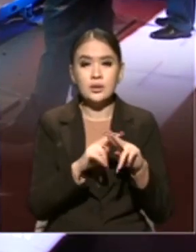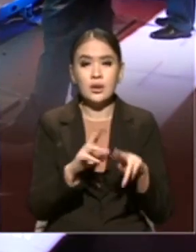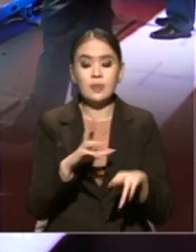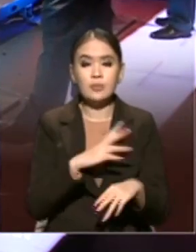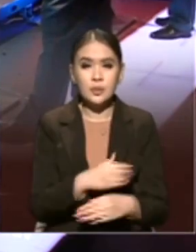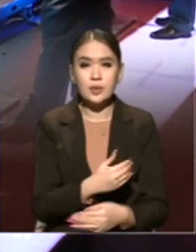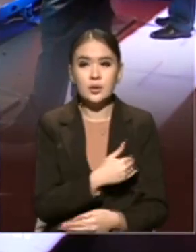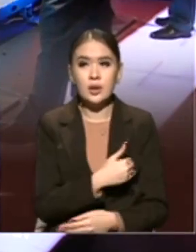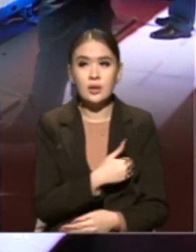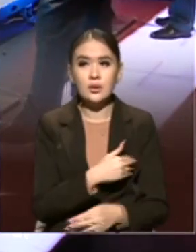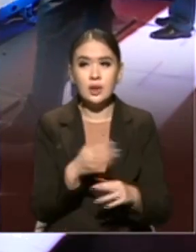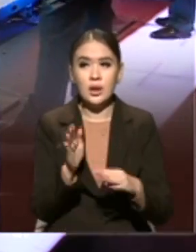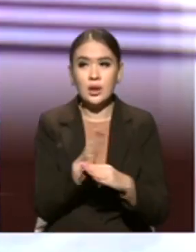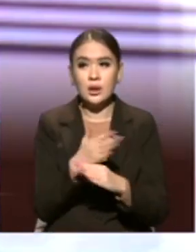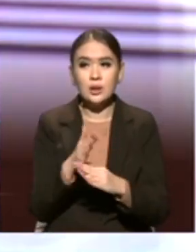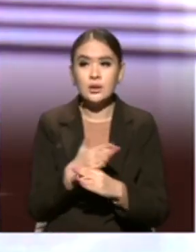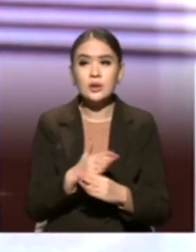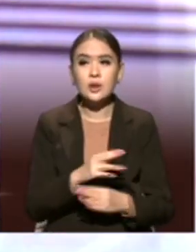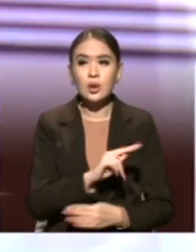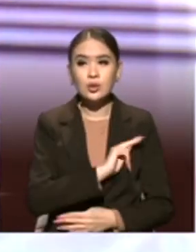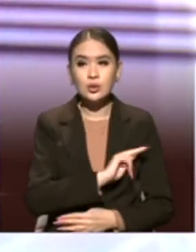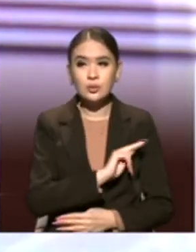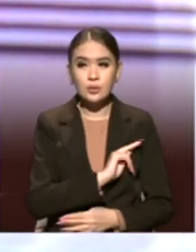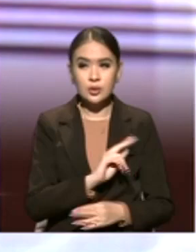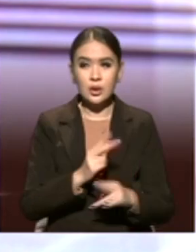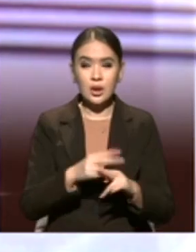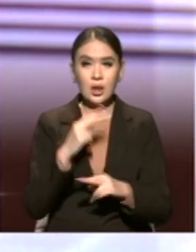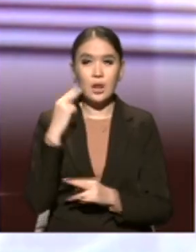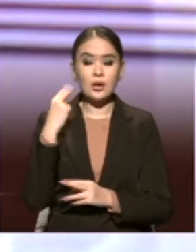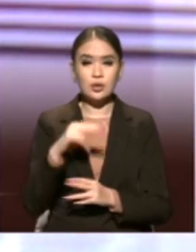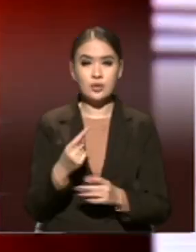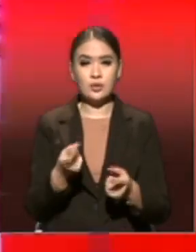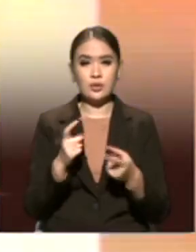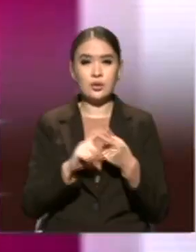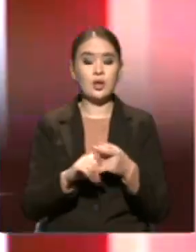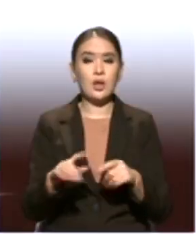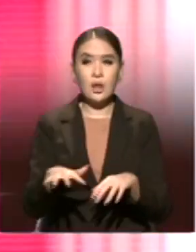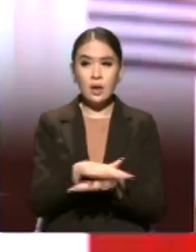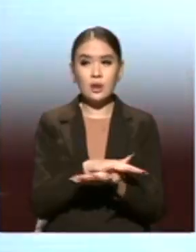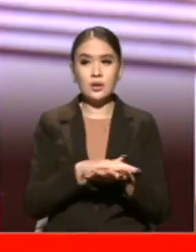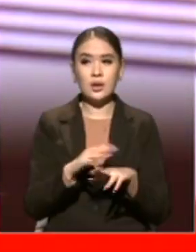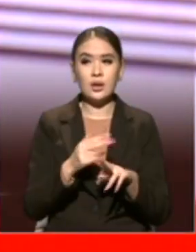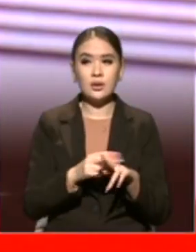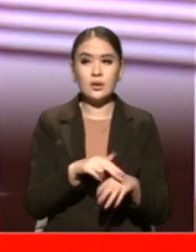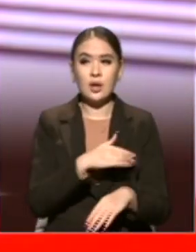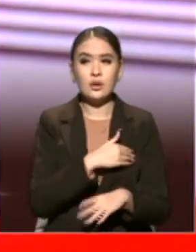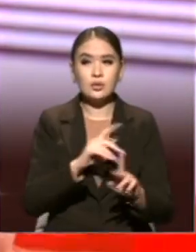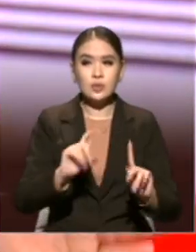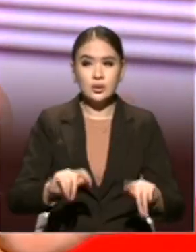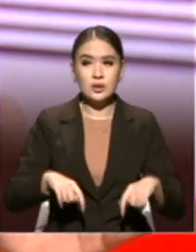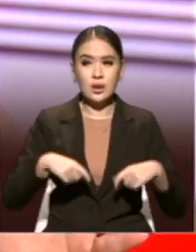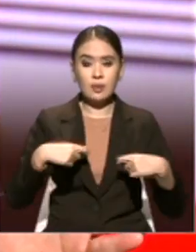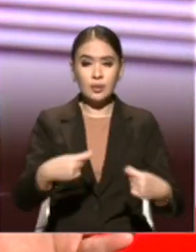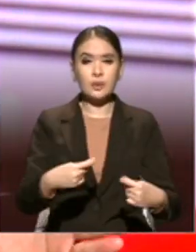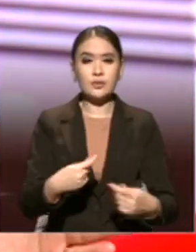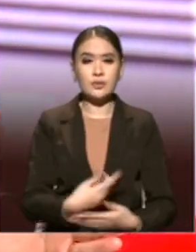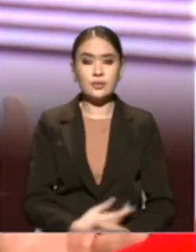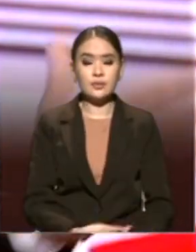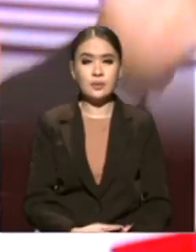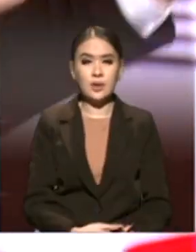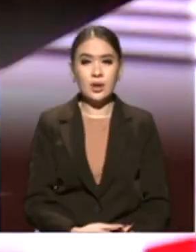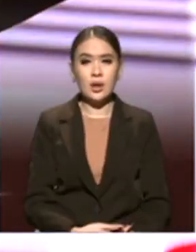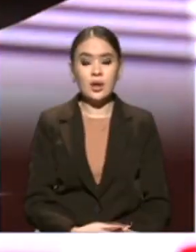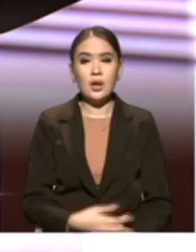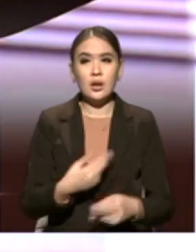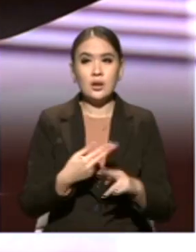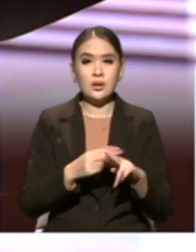ұсынысым, іріктеу жұмысы сапалы түрде және халыққа жеткізілсе екен деймін. Сіз үшін сапалы деген не сонда? Сапалы